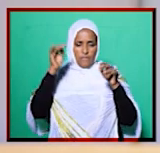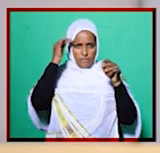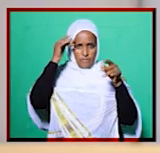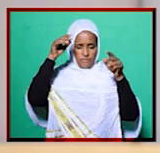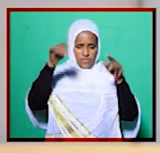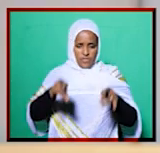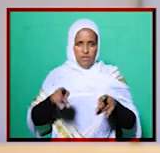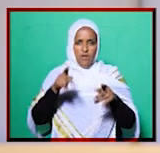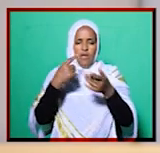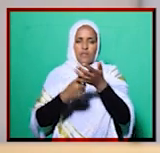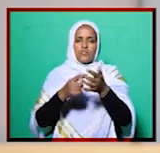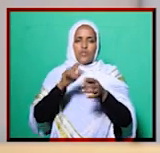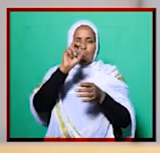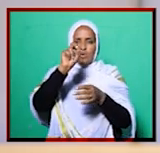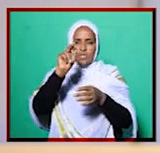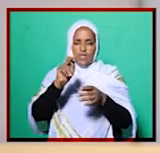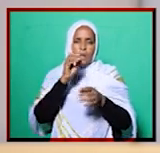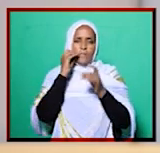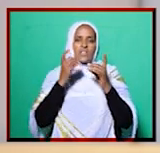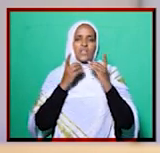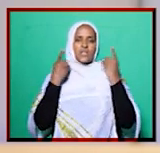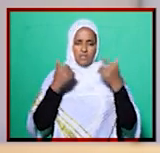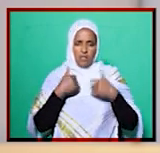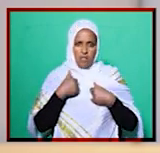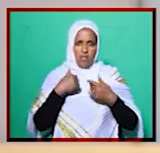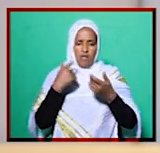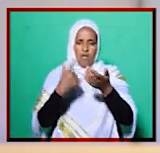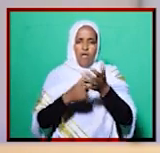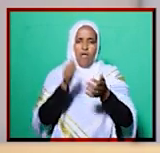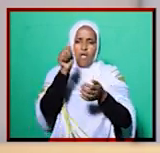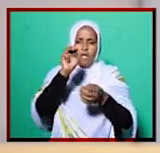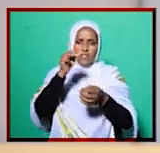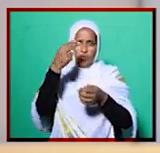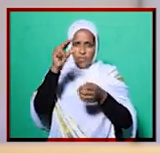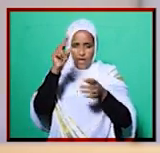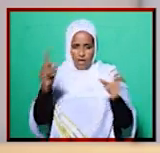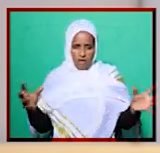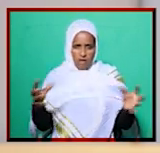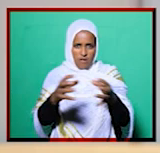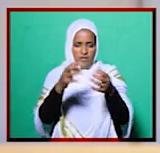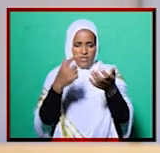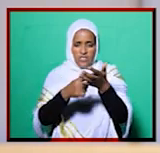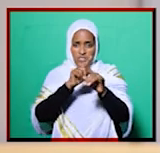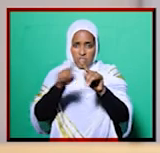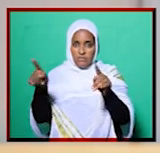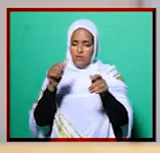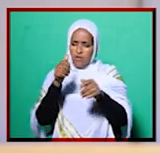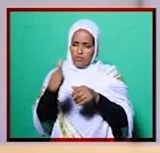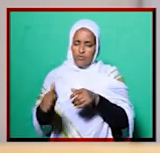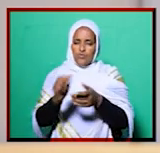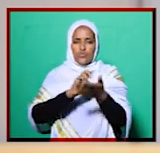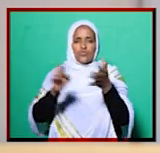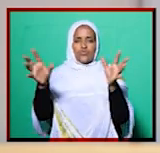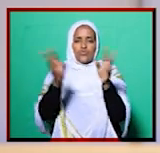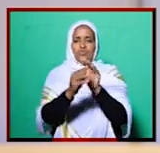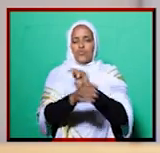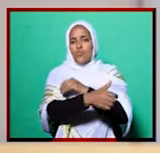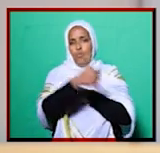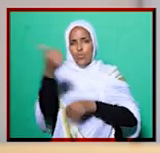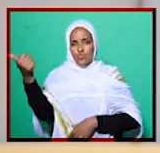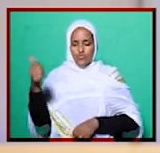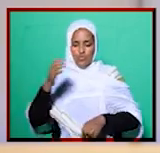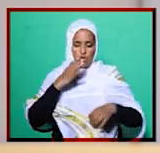ሀገረ ስብከት ነው። ከሀገረ ስብከት ደግሞ ወረዳ ቤተ ክህነት አለ፣ ከወረዳ ቤተ ክህነት አጥቢያ አለ። እኒህ ግን ራሳቸው ቅዱስ ሲኖዶስ